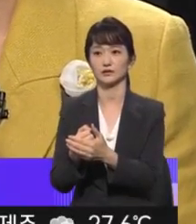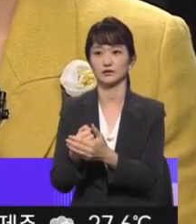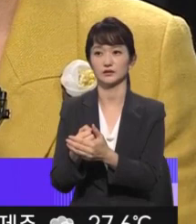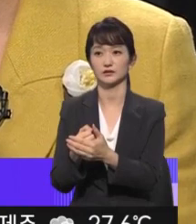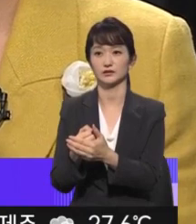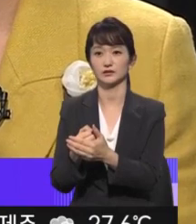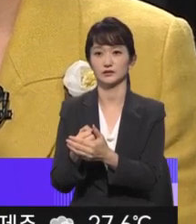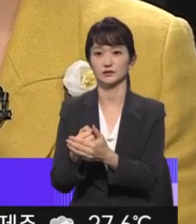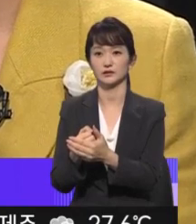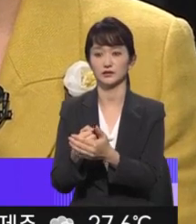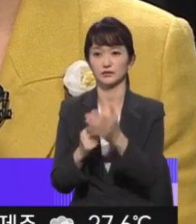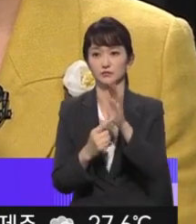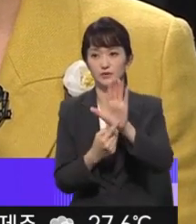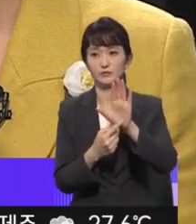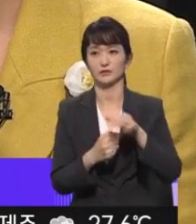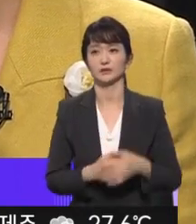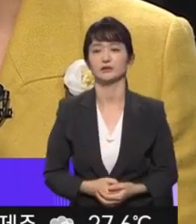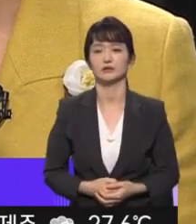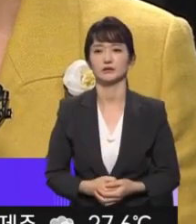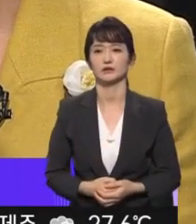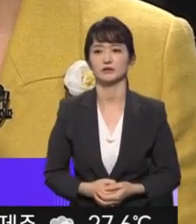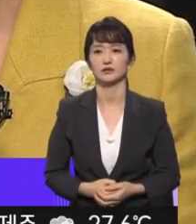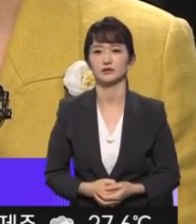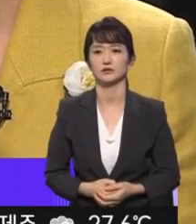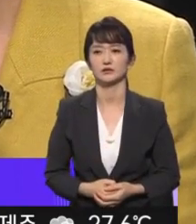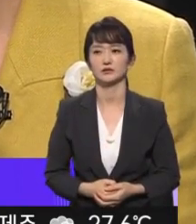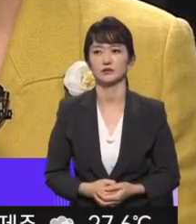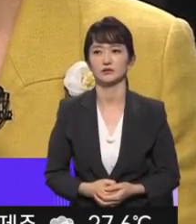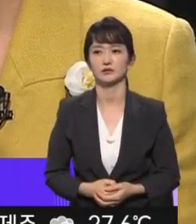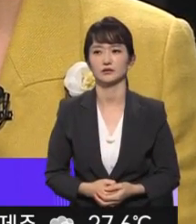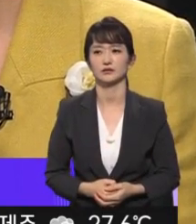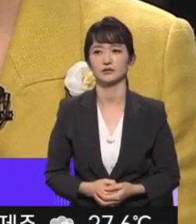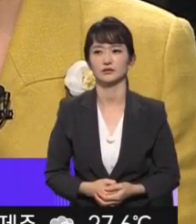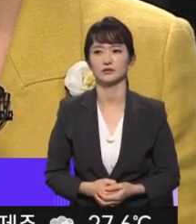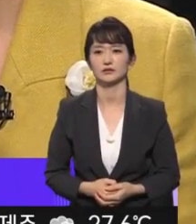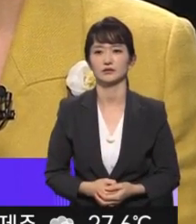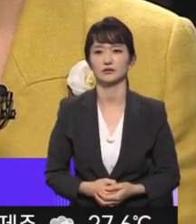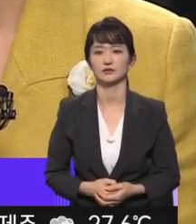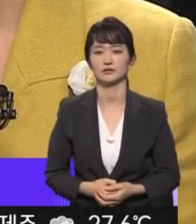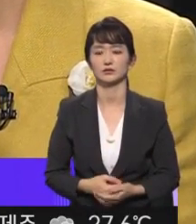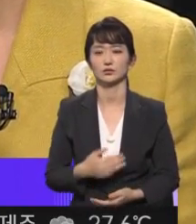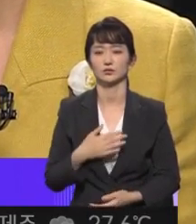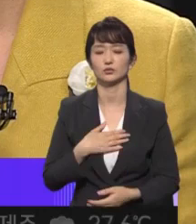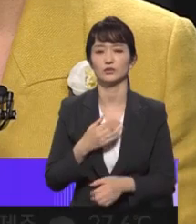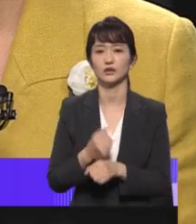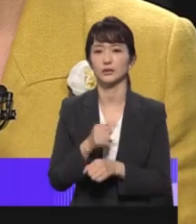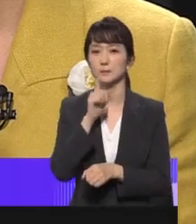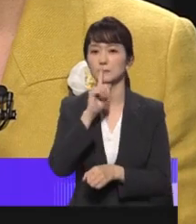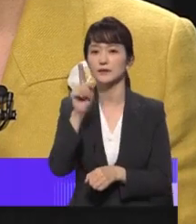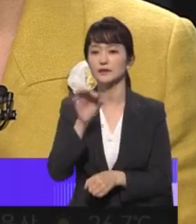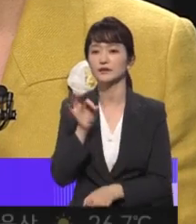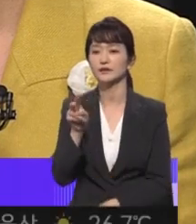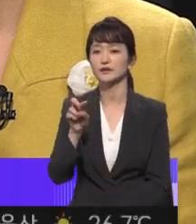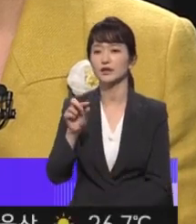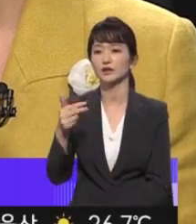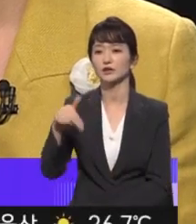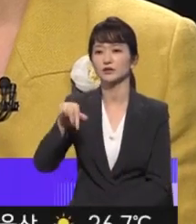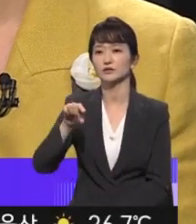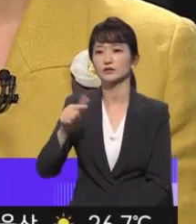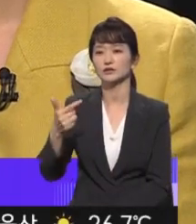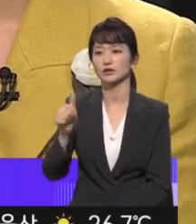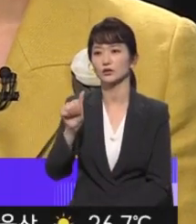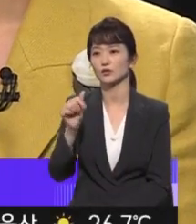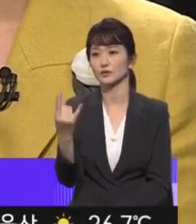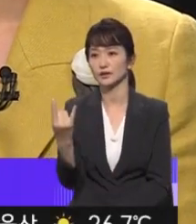하려고 했어요 예 저희도 준비를 했었습니다 예 그 제 관련 얘기 뭐했냐고 연차 내가 뭐 자체 않자 라